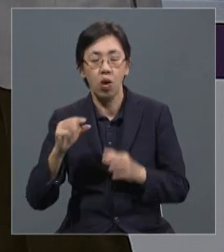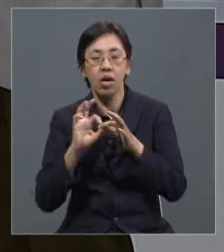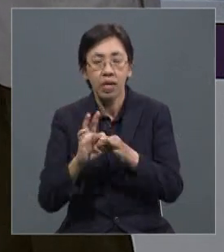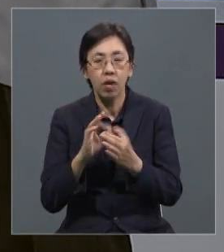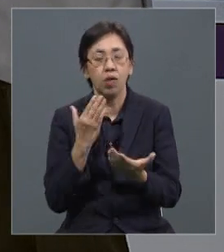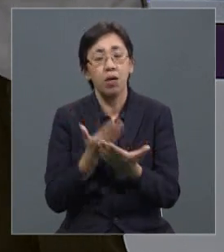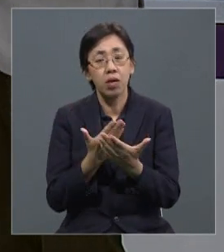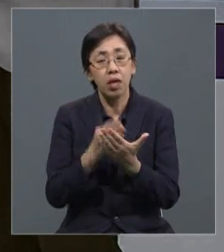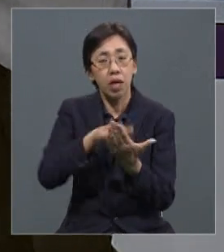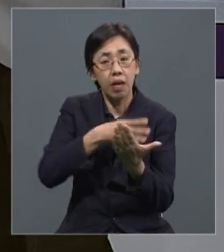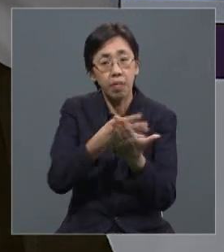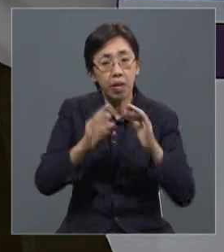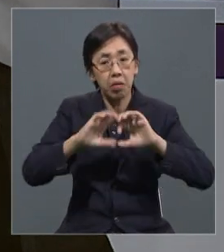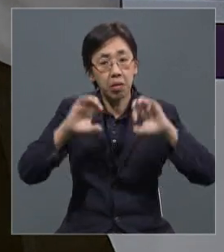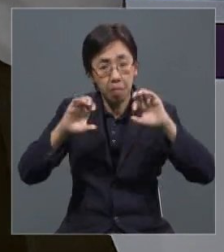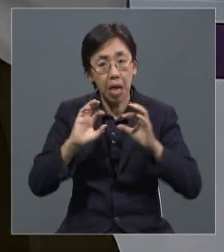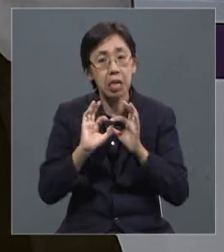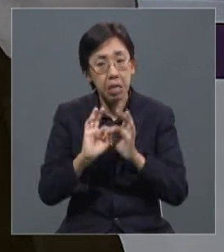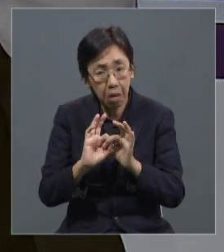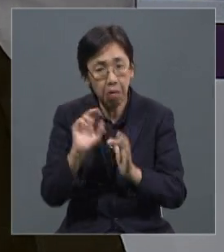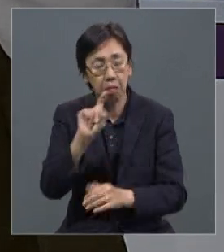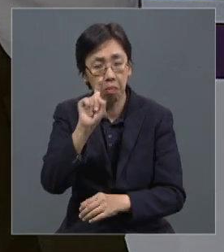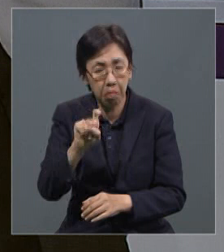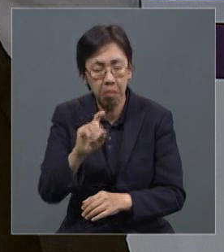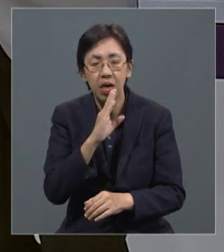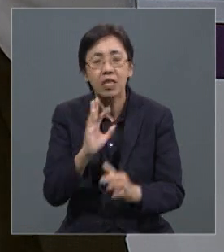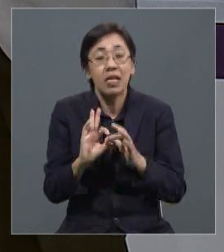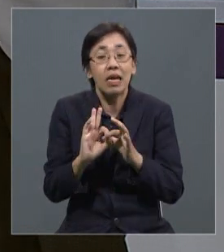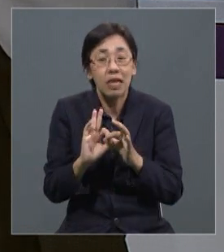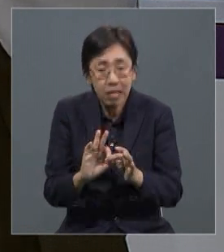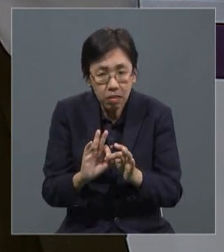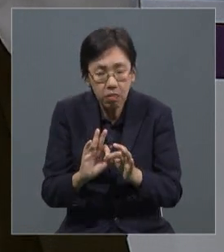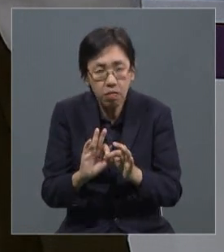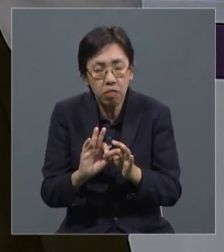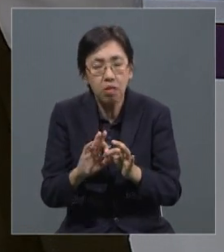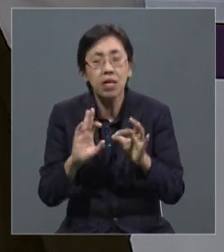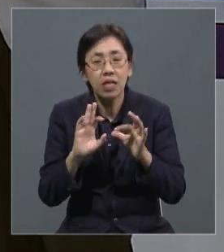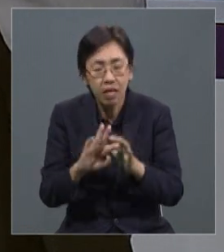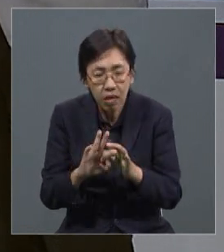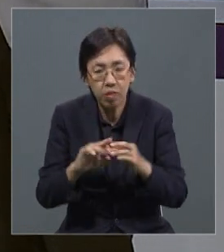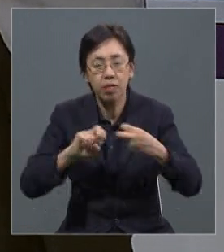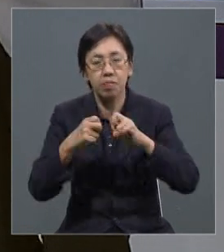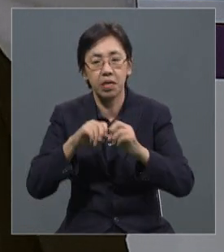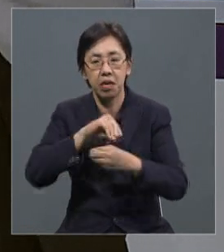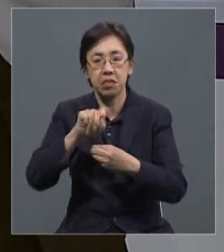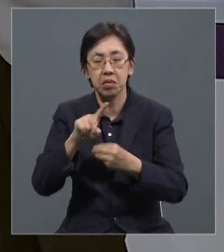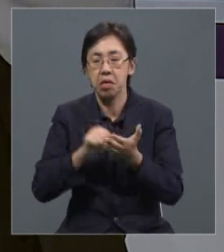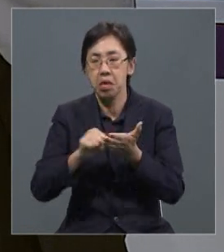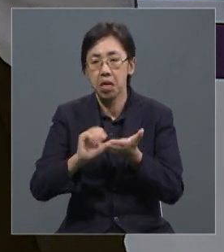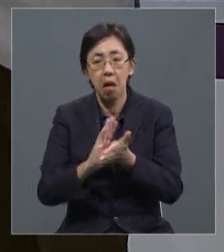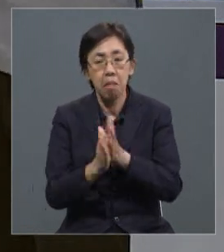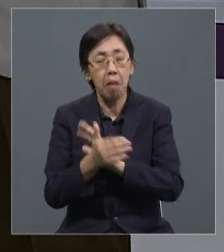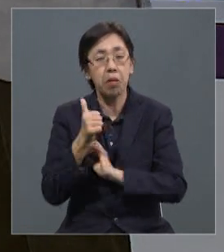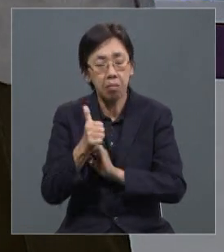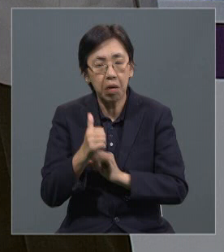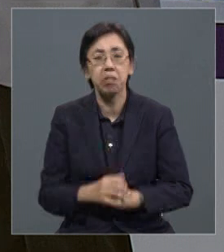การคลังของรัฐบาลหรือเปล่าถ้ามันสอดรับสอดคล้องกันการแก้ปัญหาเศรษฐกิจมันจะดีขึ้นกว่านี้ไหม